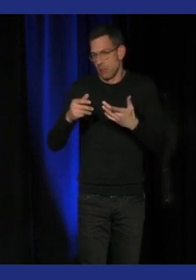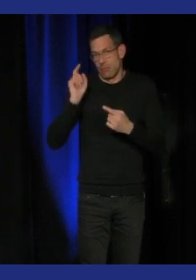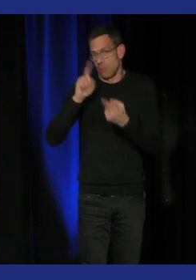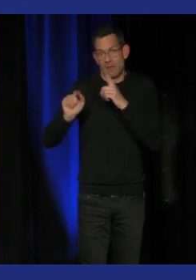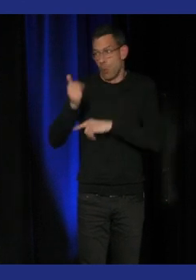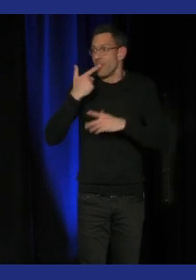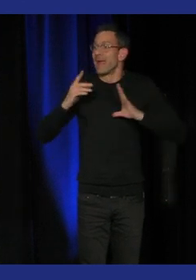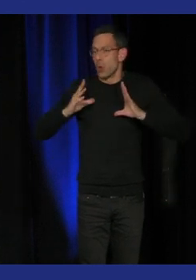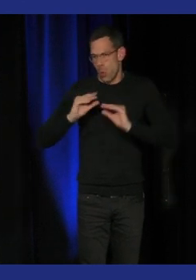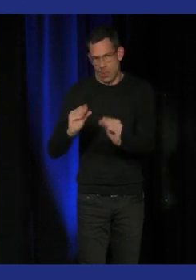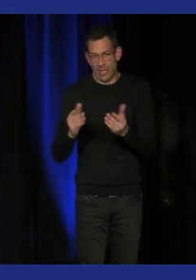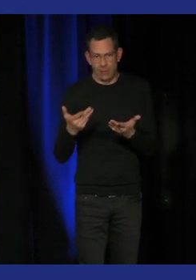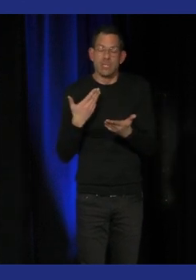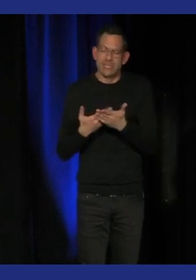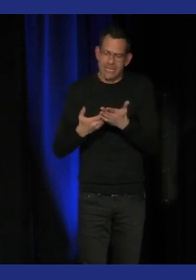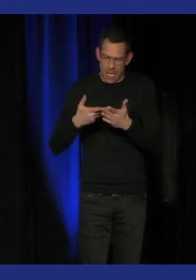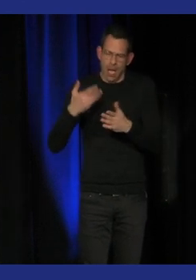qui va prendre du temps, on le sait.